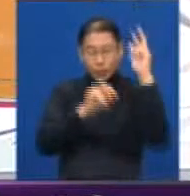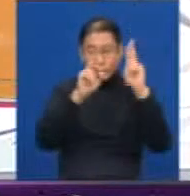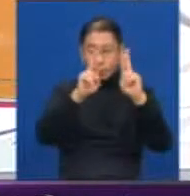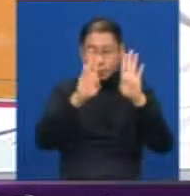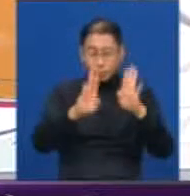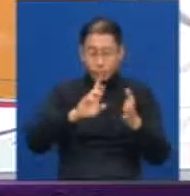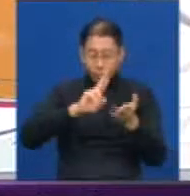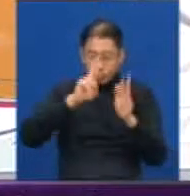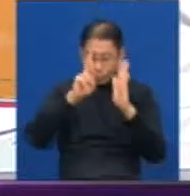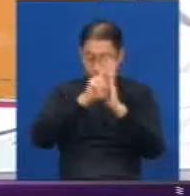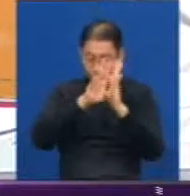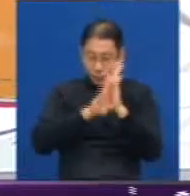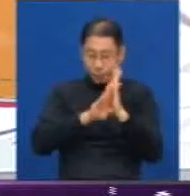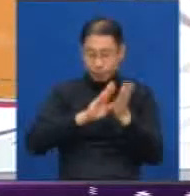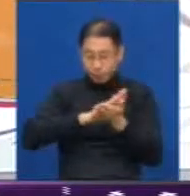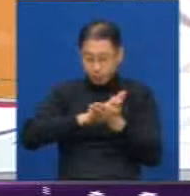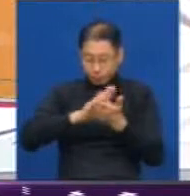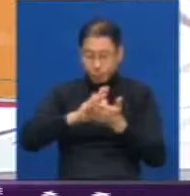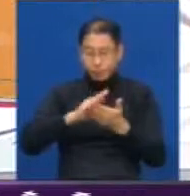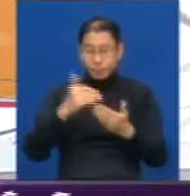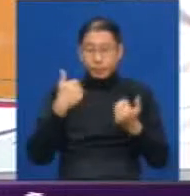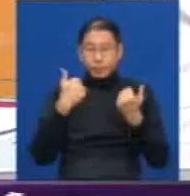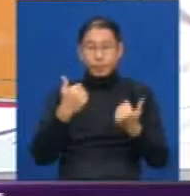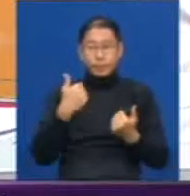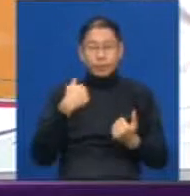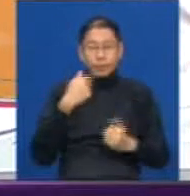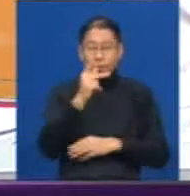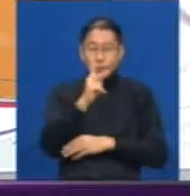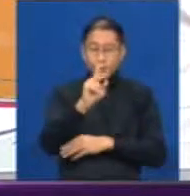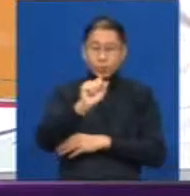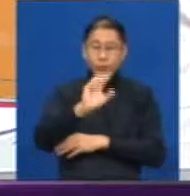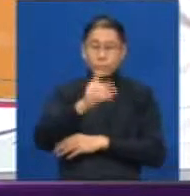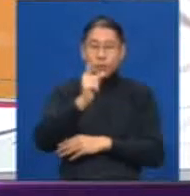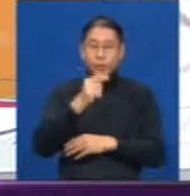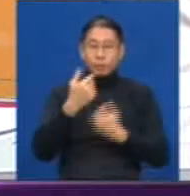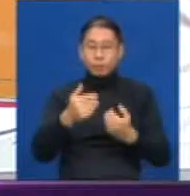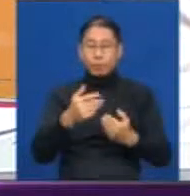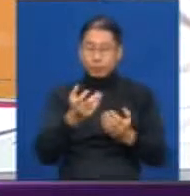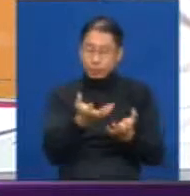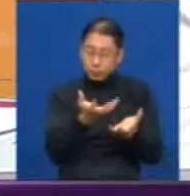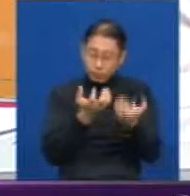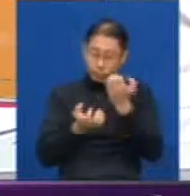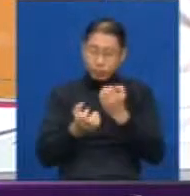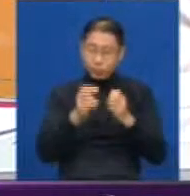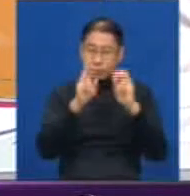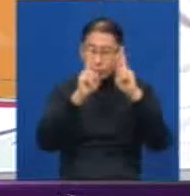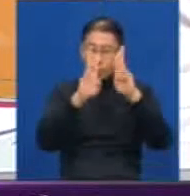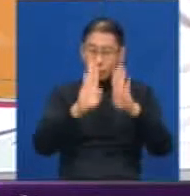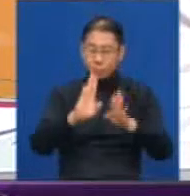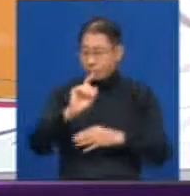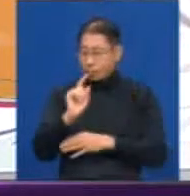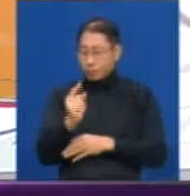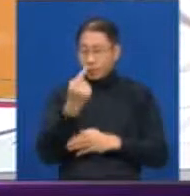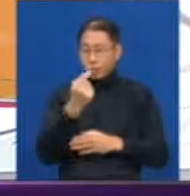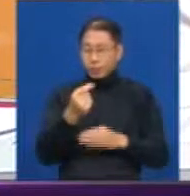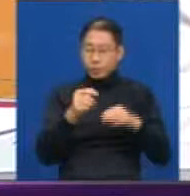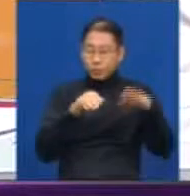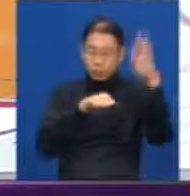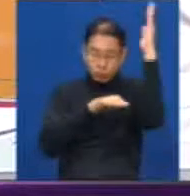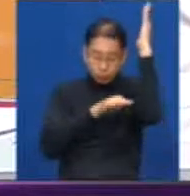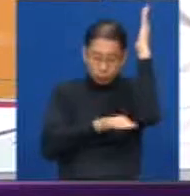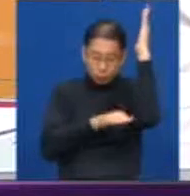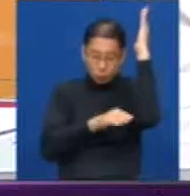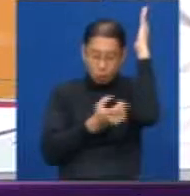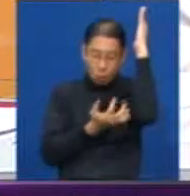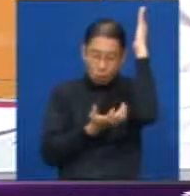แล้วก็เป็นระเบียบมากยิ่งขึ้นหลังจากที่คสช.นั้นเข้ามารื้อระบบรับส่งผู้โดยสารรถตู้สาธารณะไม่ให้ไปจอดรอผู้โดยสารห